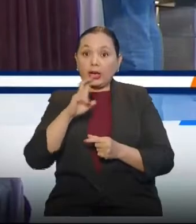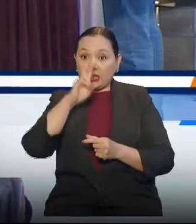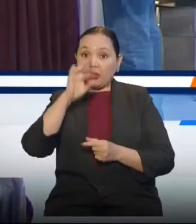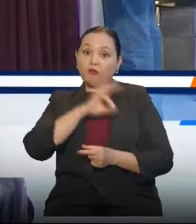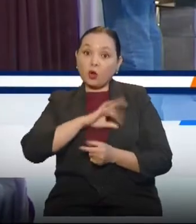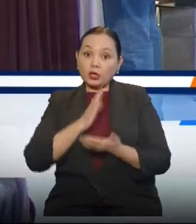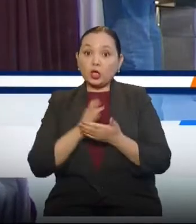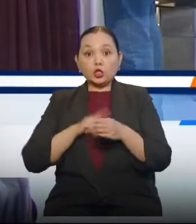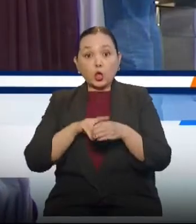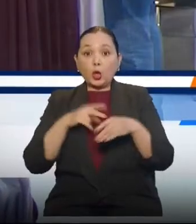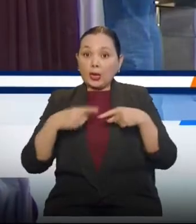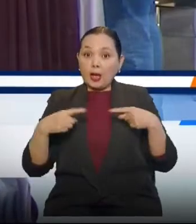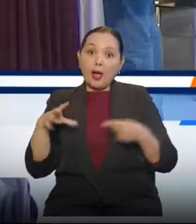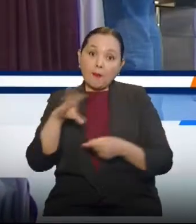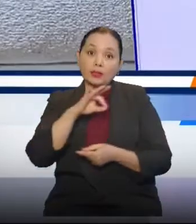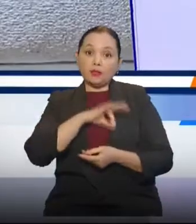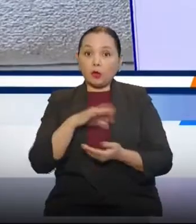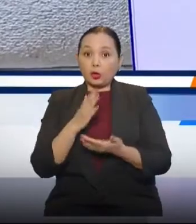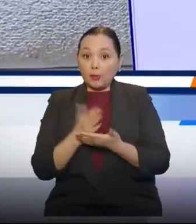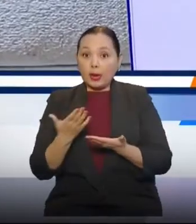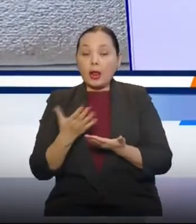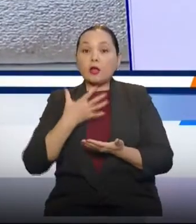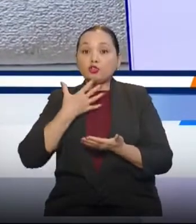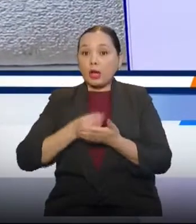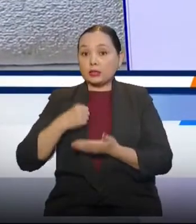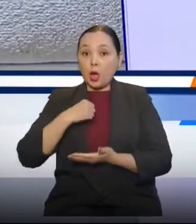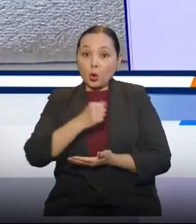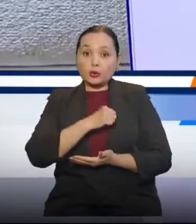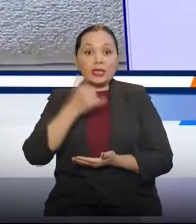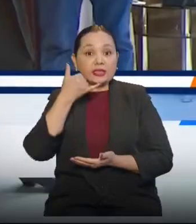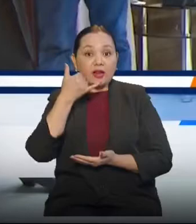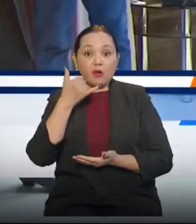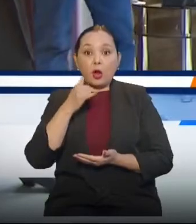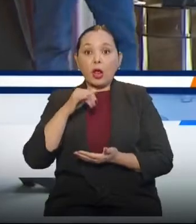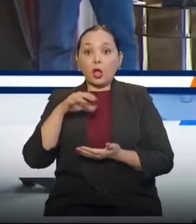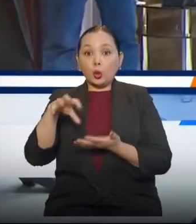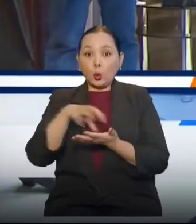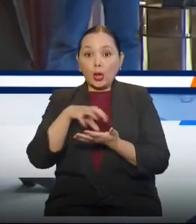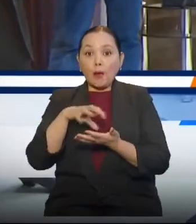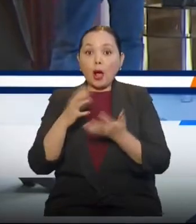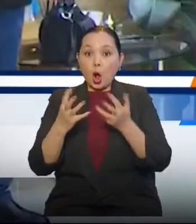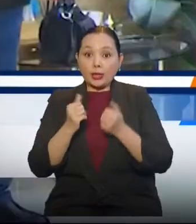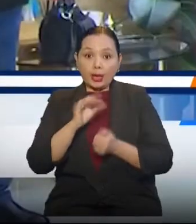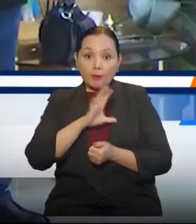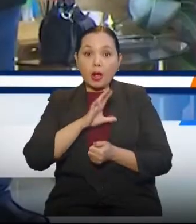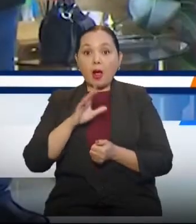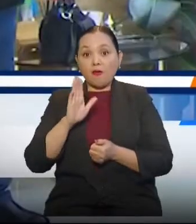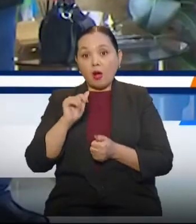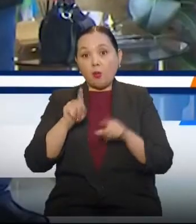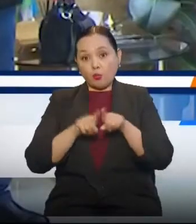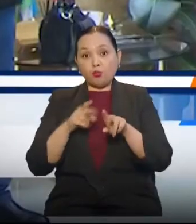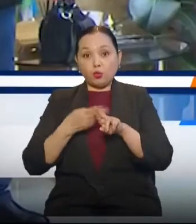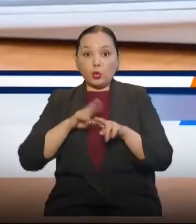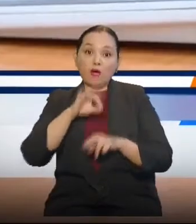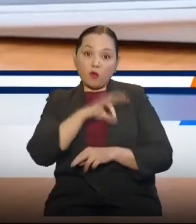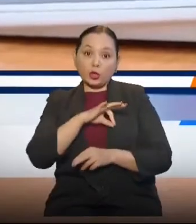bor, shu soliqlarga, boshqaga hammaga foydasi bor. Shaxsan men o'zim telefonimga mobil yuklama yuklab olganman va bundan